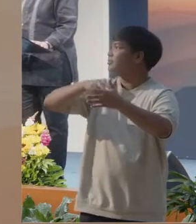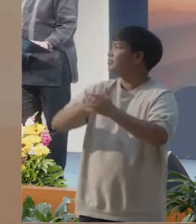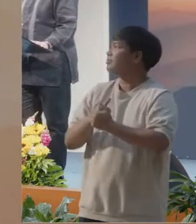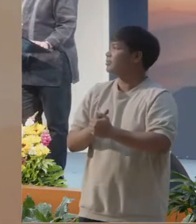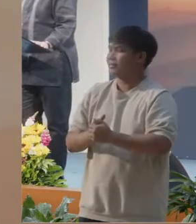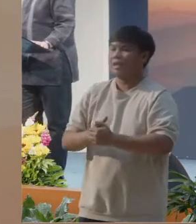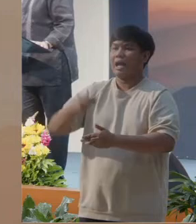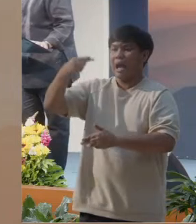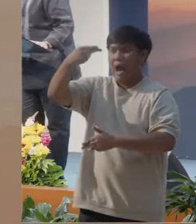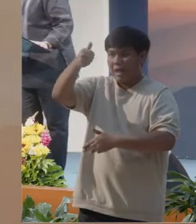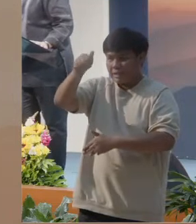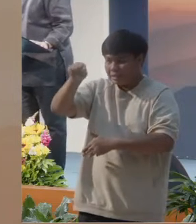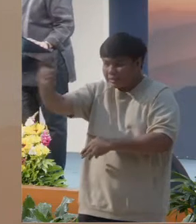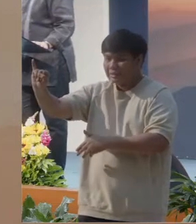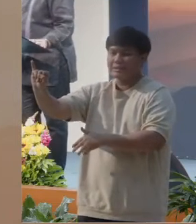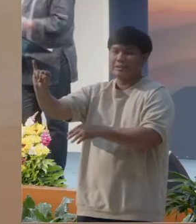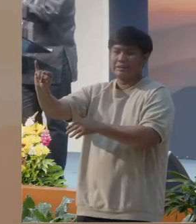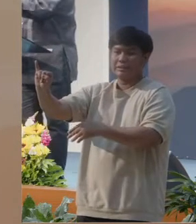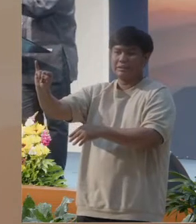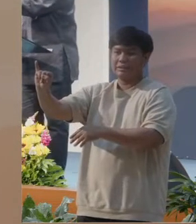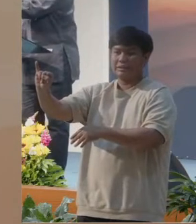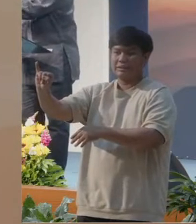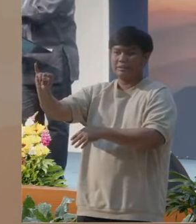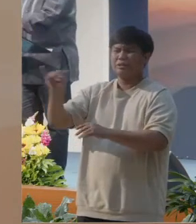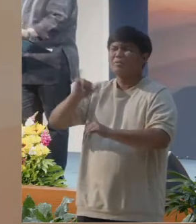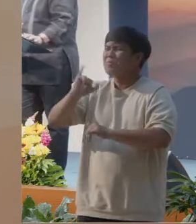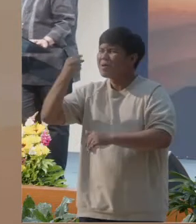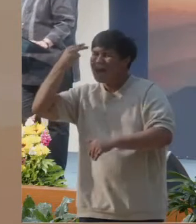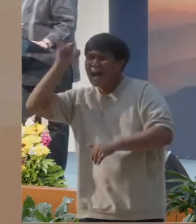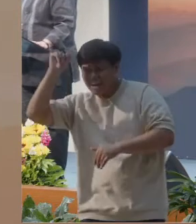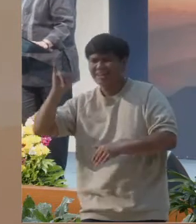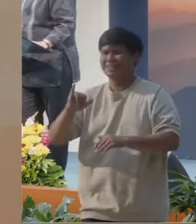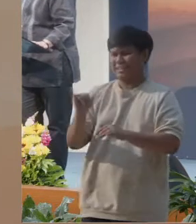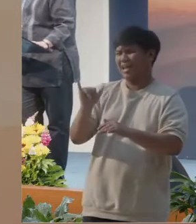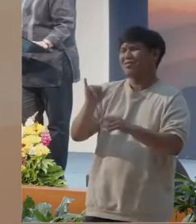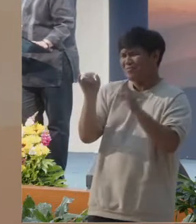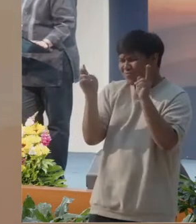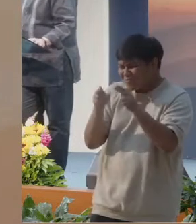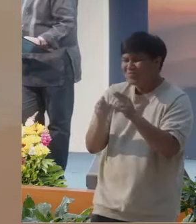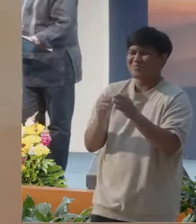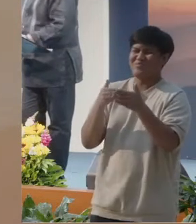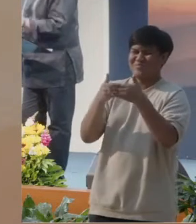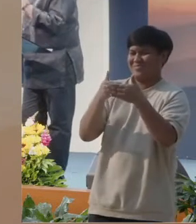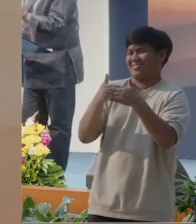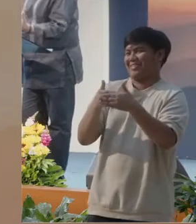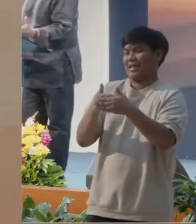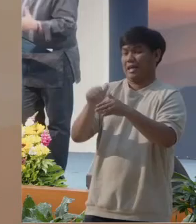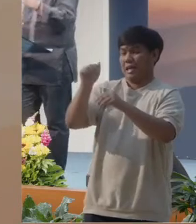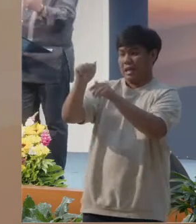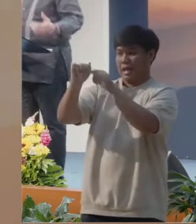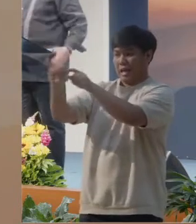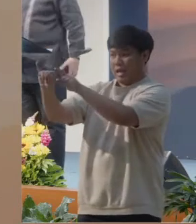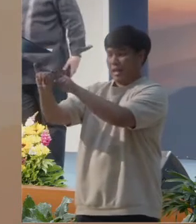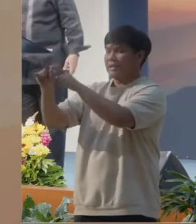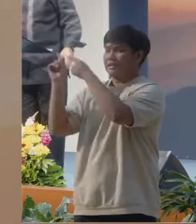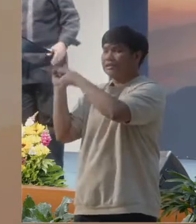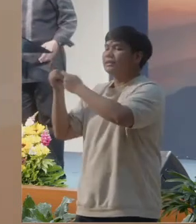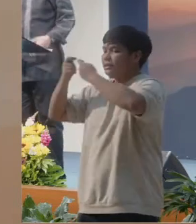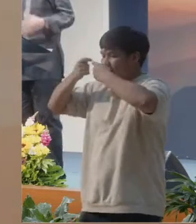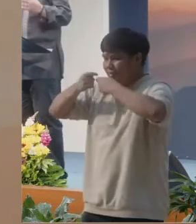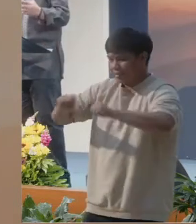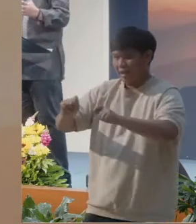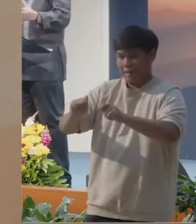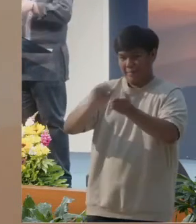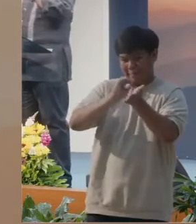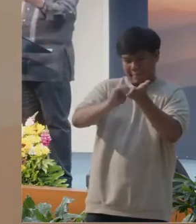ang nakalagay. Hay. So mas tama rin po yung pagkakaliwat ng Tagalog. You know? Kaya po ako ay pipilitin ko pong gamitin